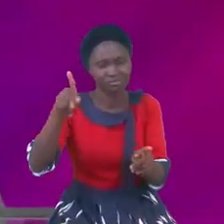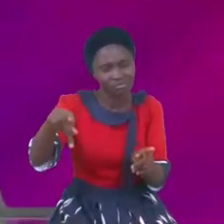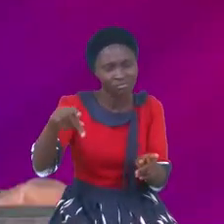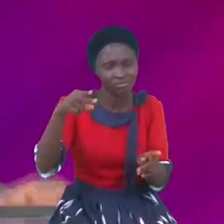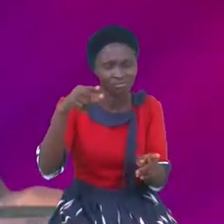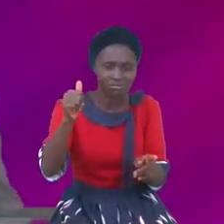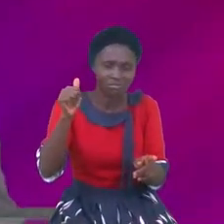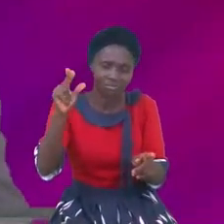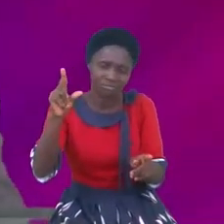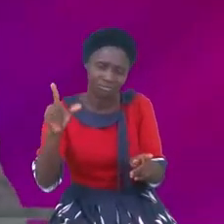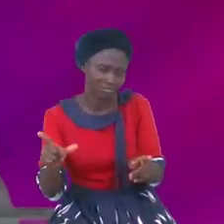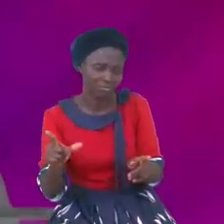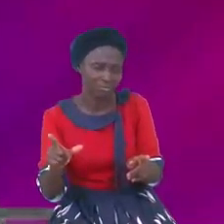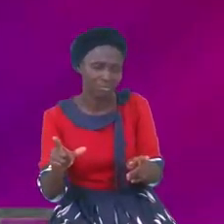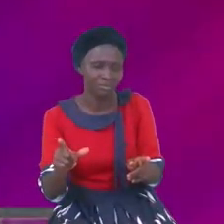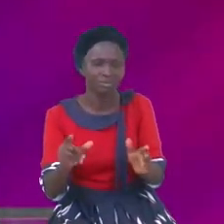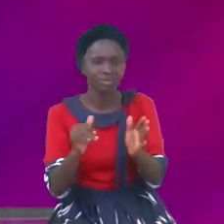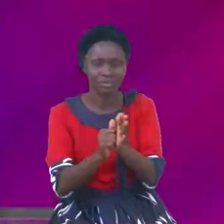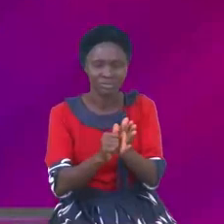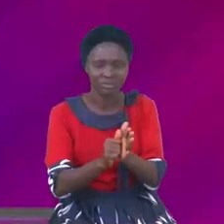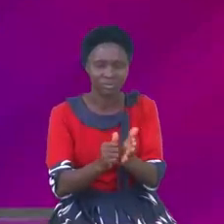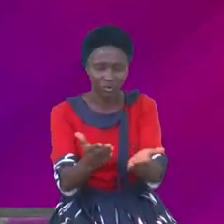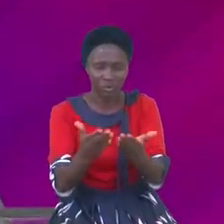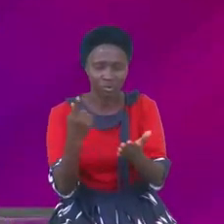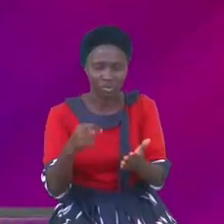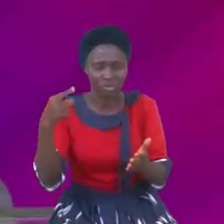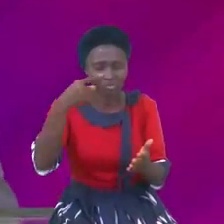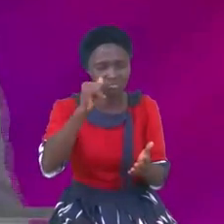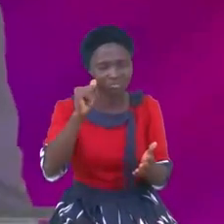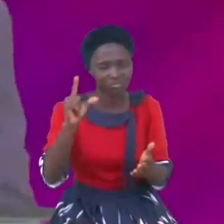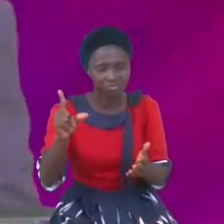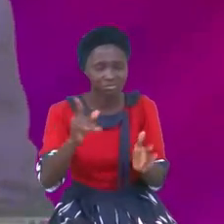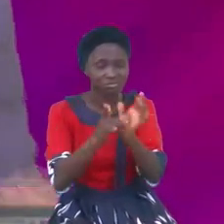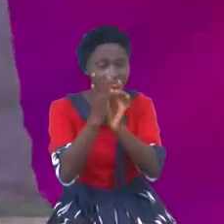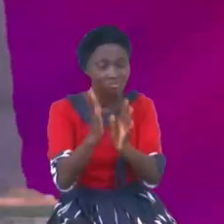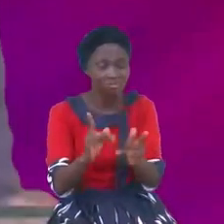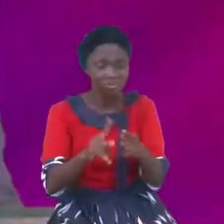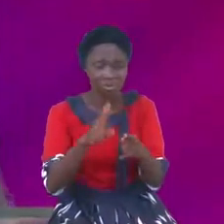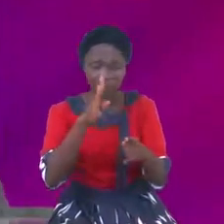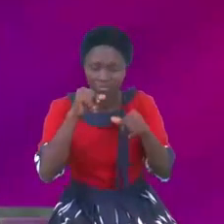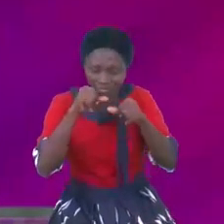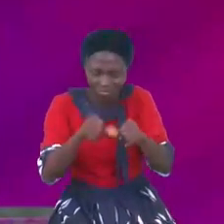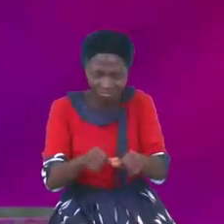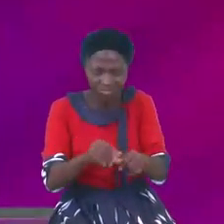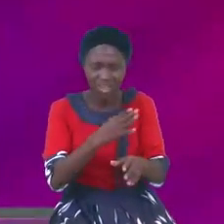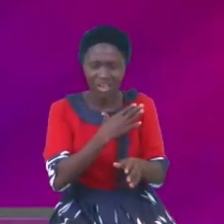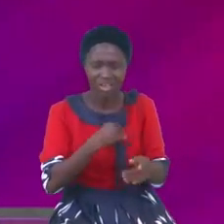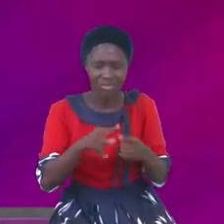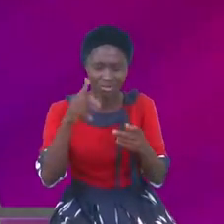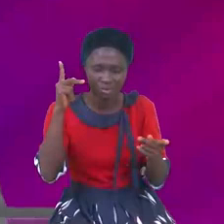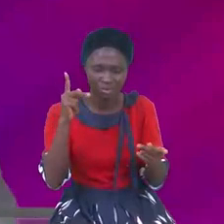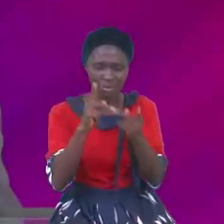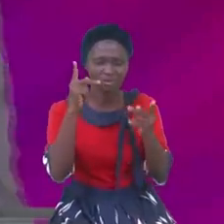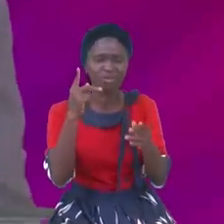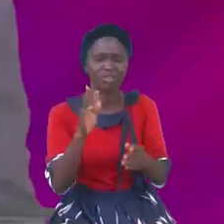Galates soient stables, fermes, que leur foi soit perfectionnée. Prie que toi,